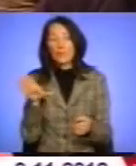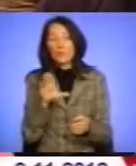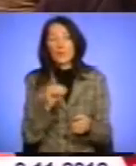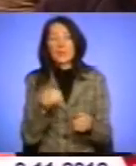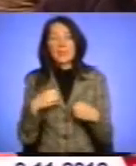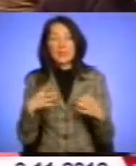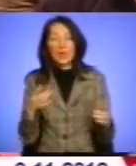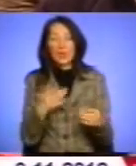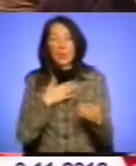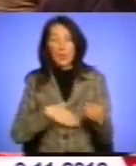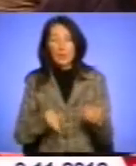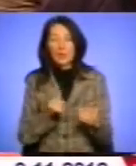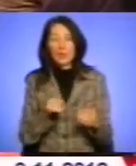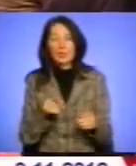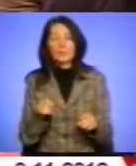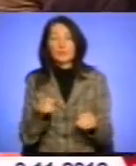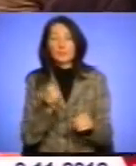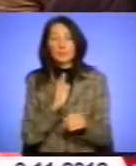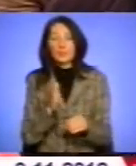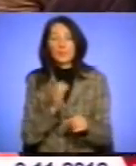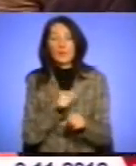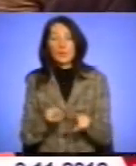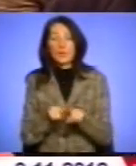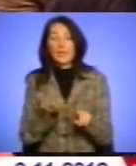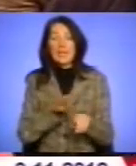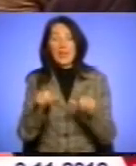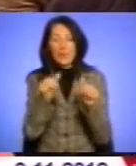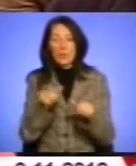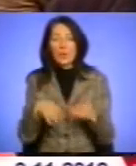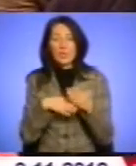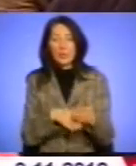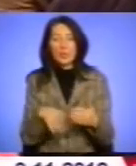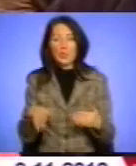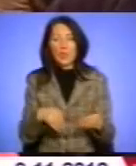такий неформальний, я б сказав, спосіб, не шляхом засідання